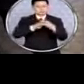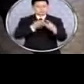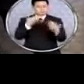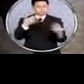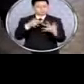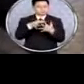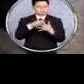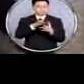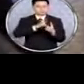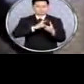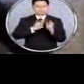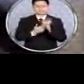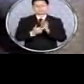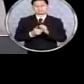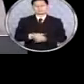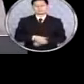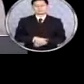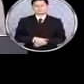序来进行的。